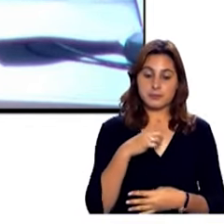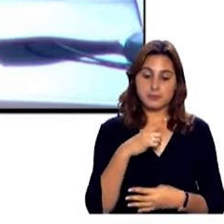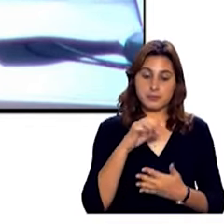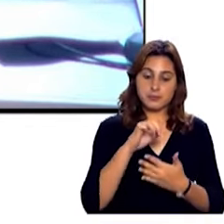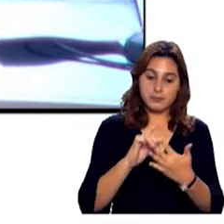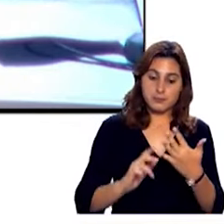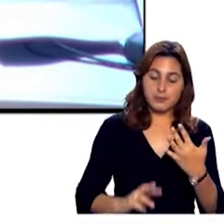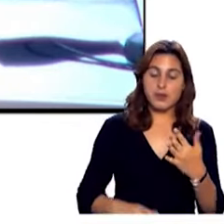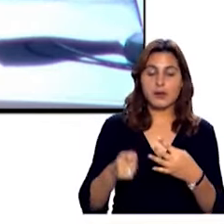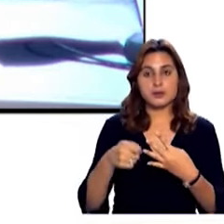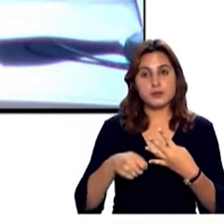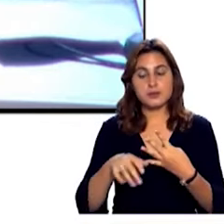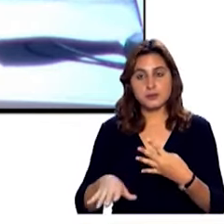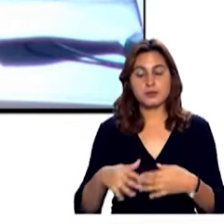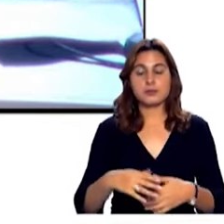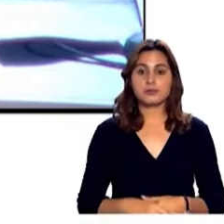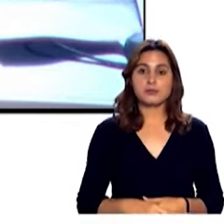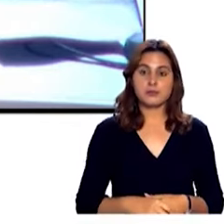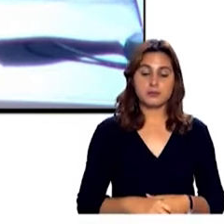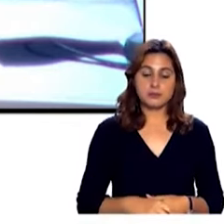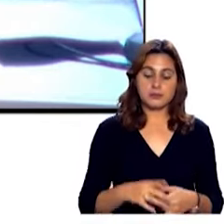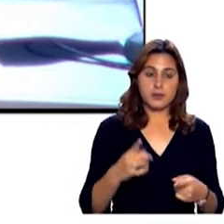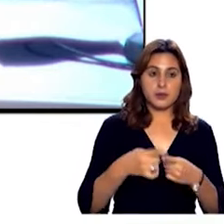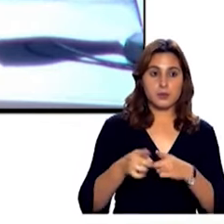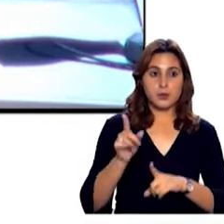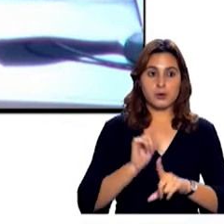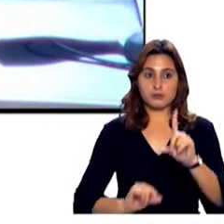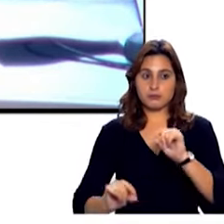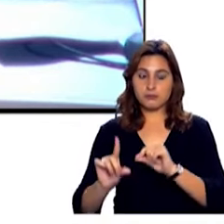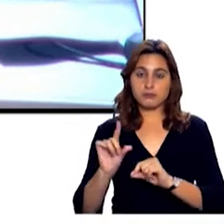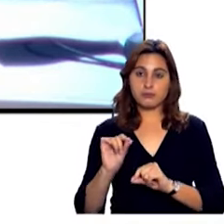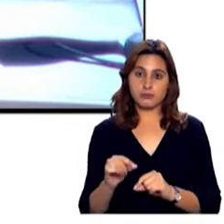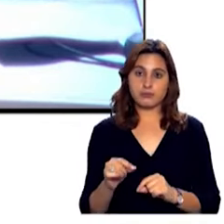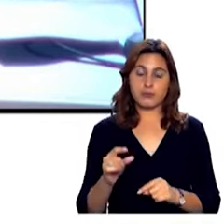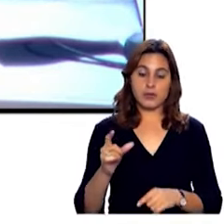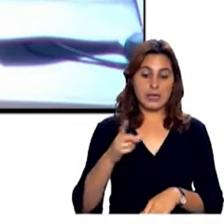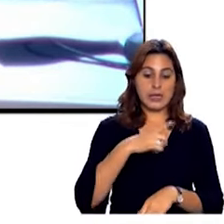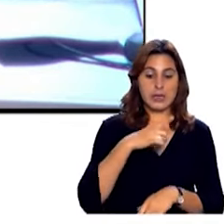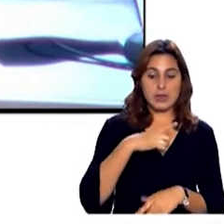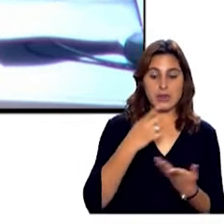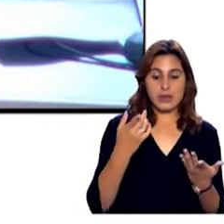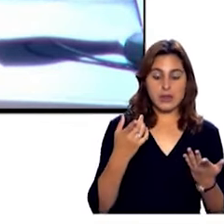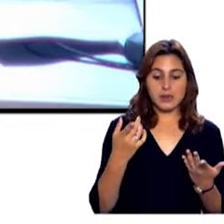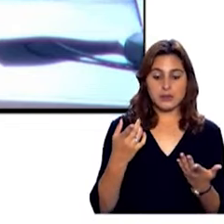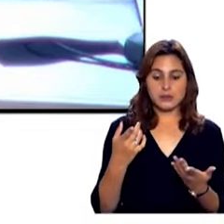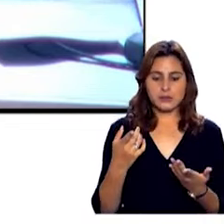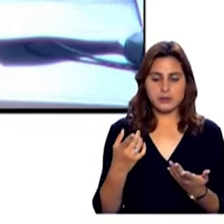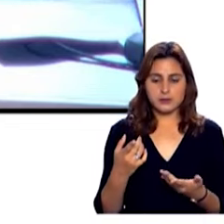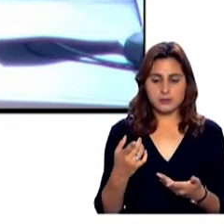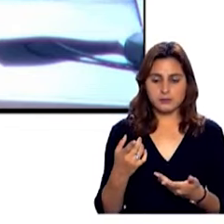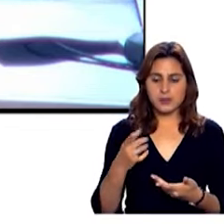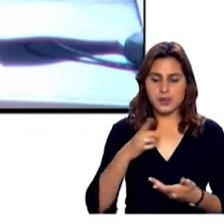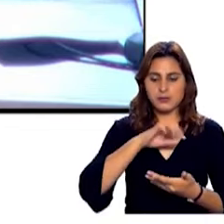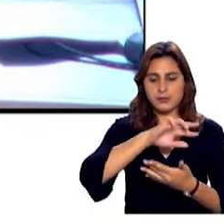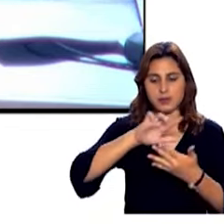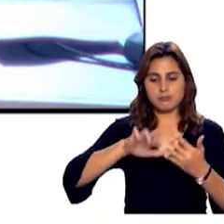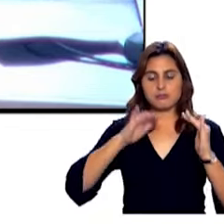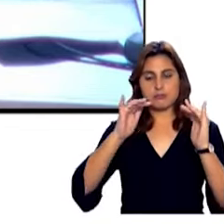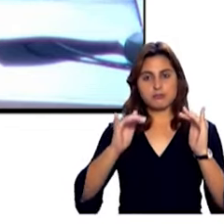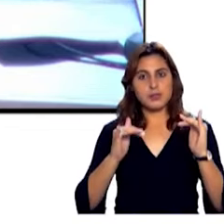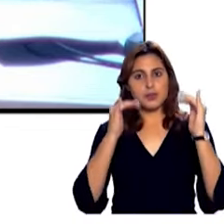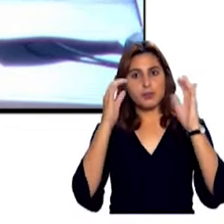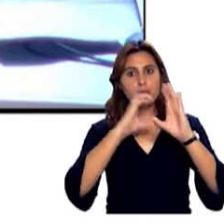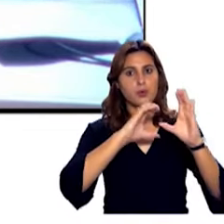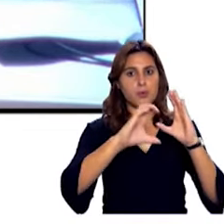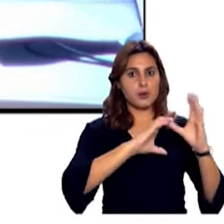rendus par l'assemblée plini parce que c'est un revirement de jurisprudence parce qu'il Y A une communication de la cour de cassation Pour Dire que c'est un arrêt